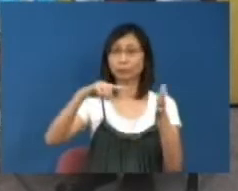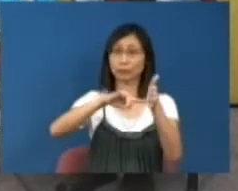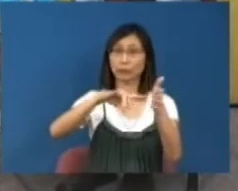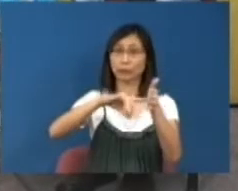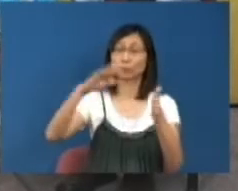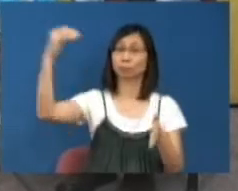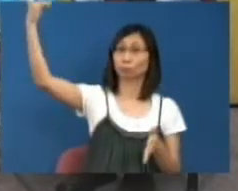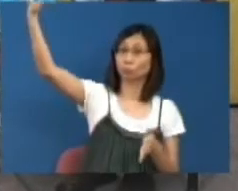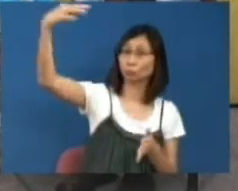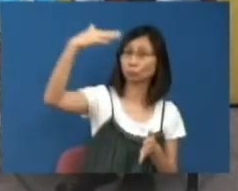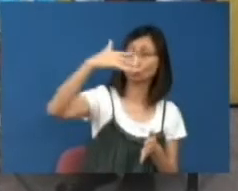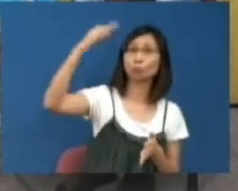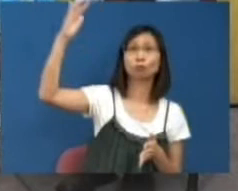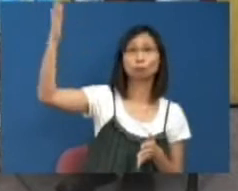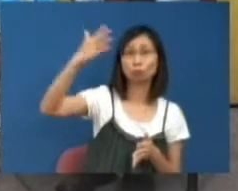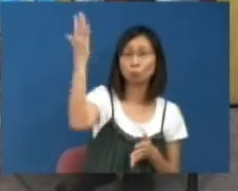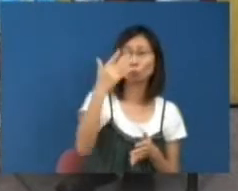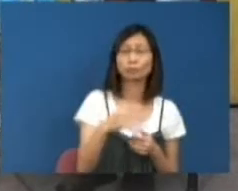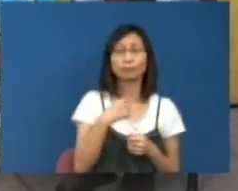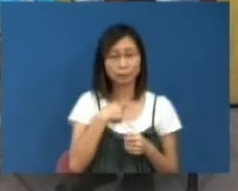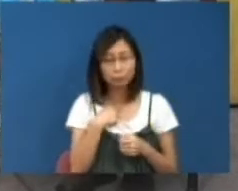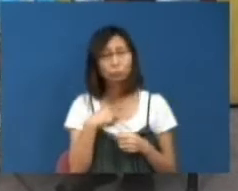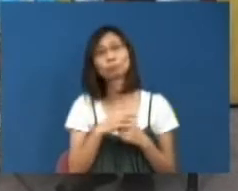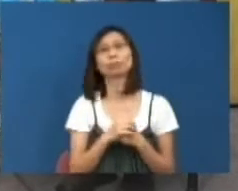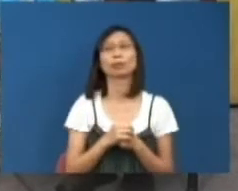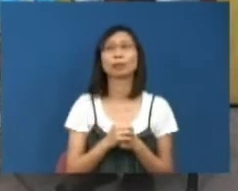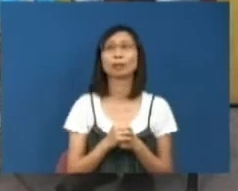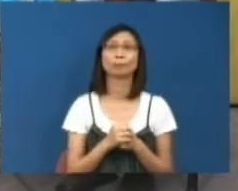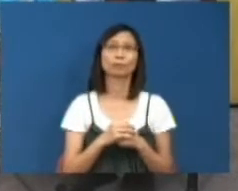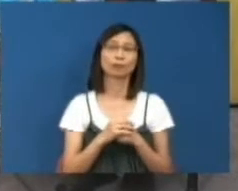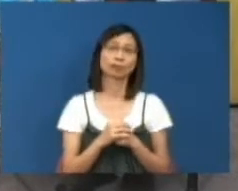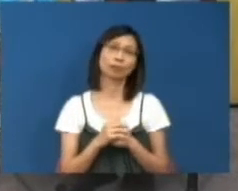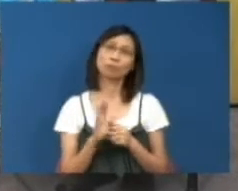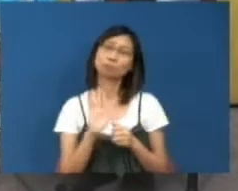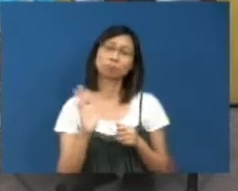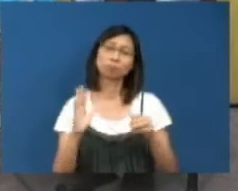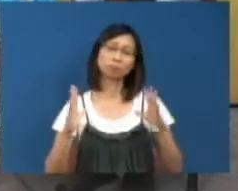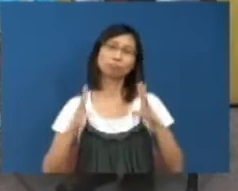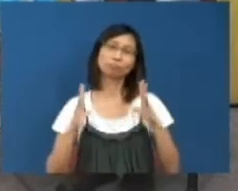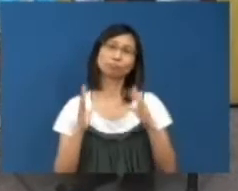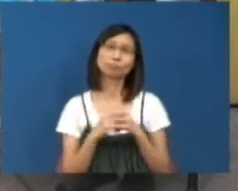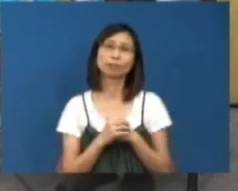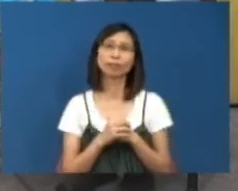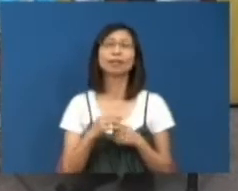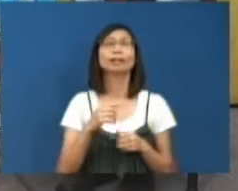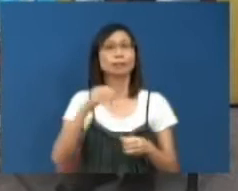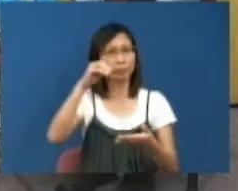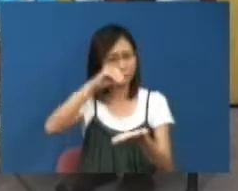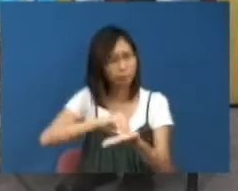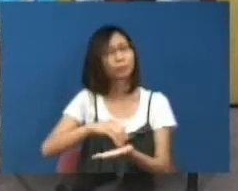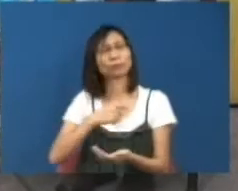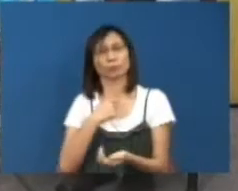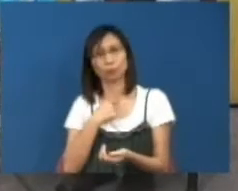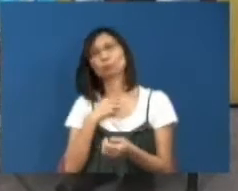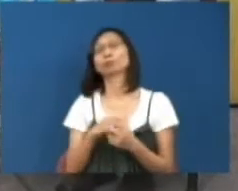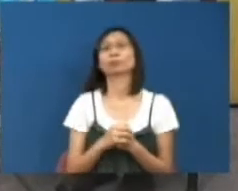咯，咁所以咧就變咗開冷氣咧就唔係奢侈品嚟噶啦，而家 係差唔多叫必需品， 必須噶啦嚇，係